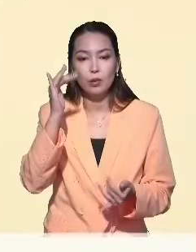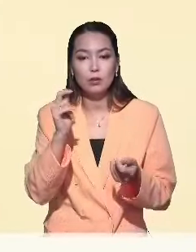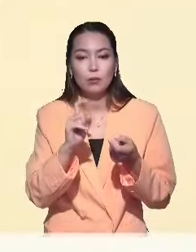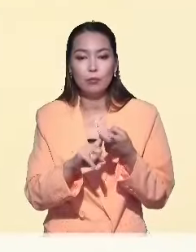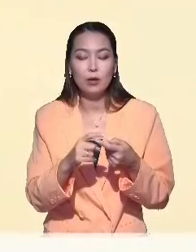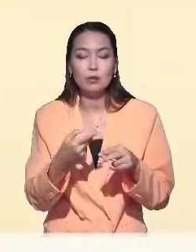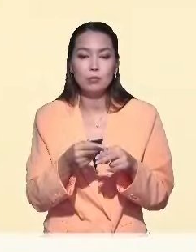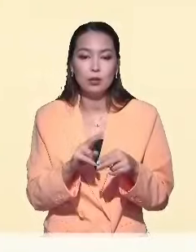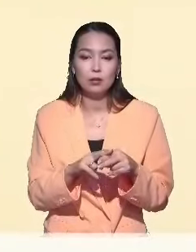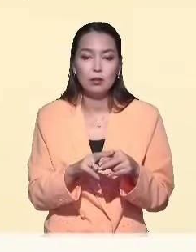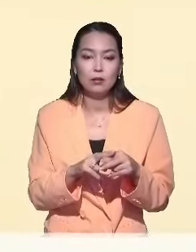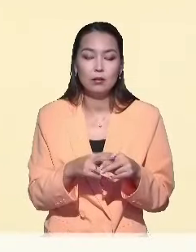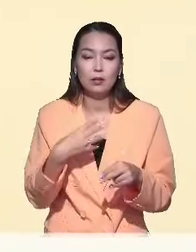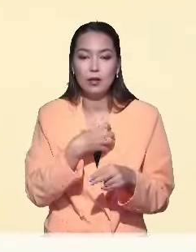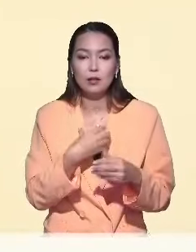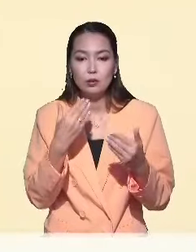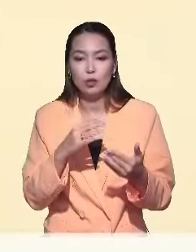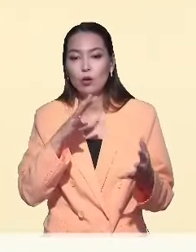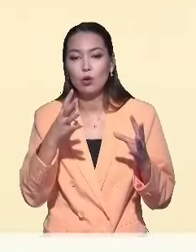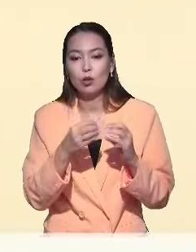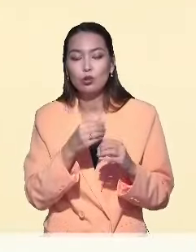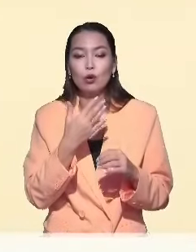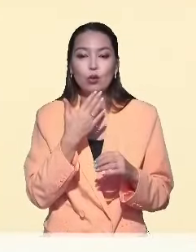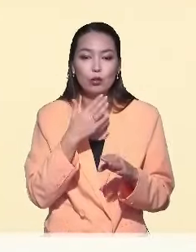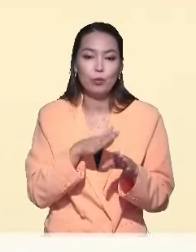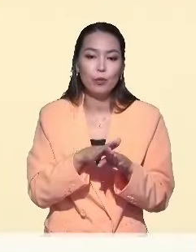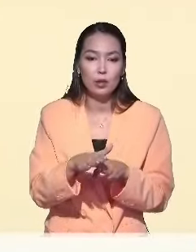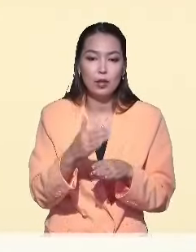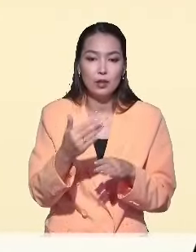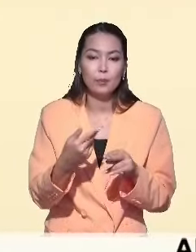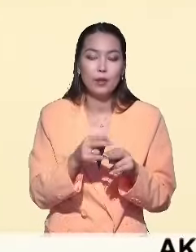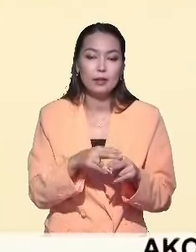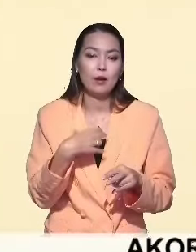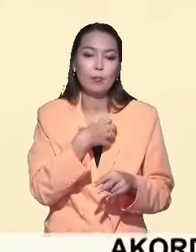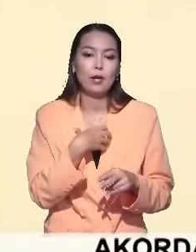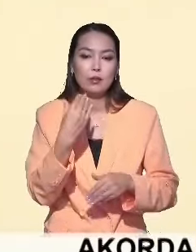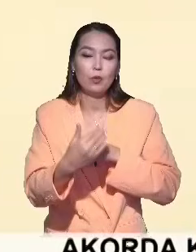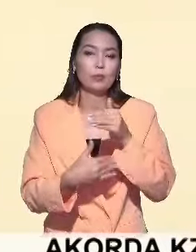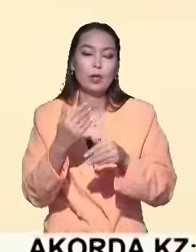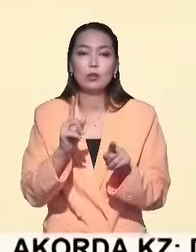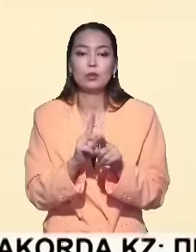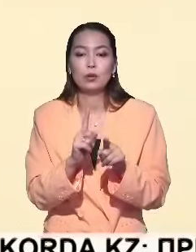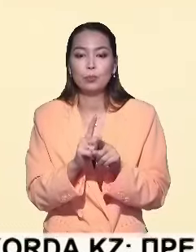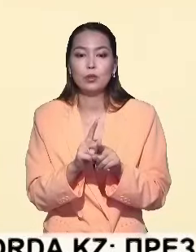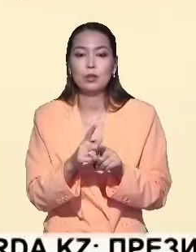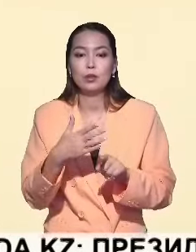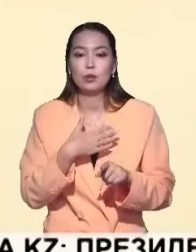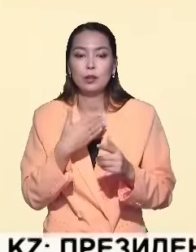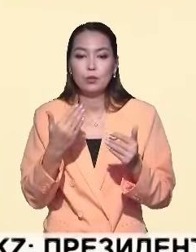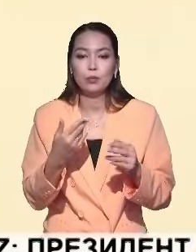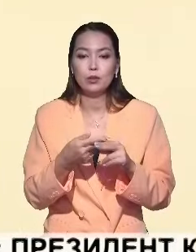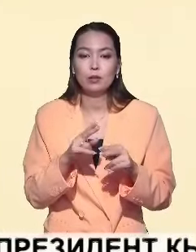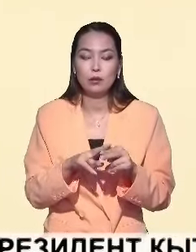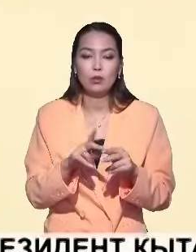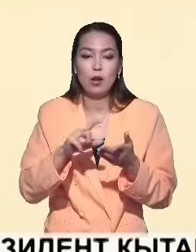мәселелерге келген кезде, жалпы бүкіл ұлтқа бір әсерін тигізетін қадамдарға баратын кезде, біз оны